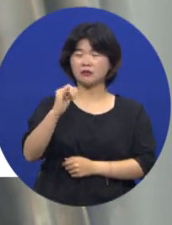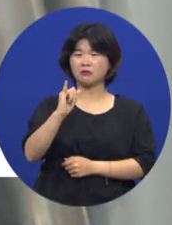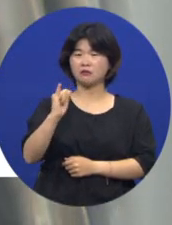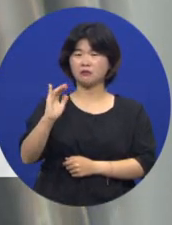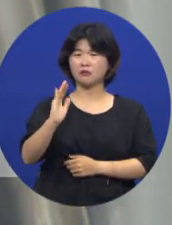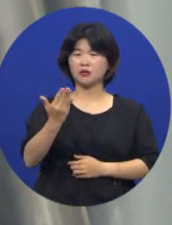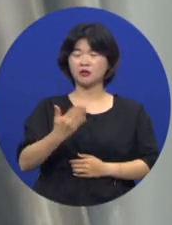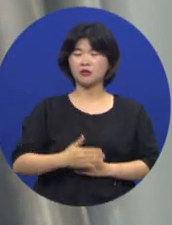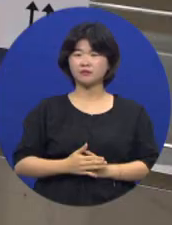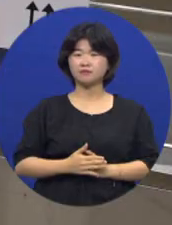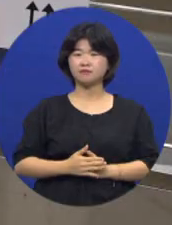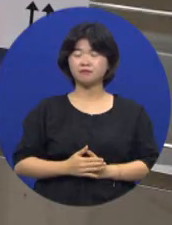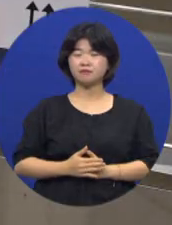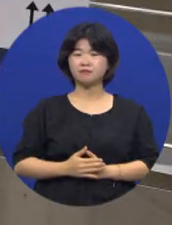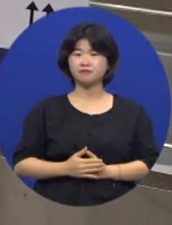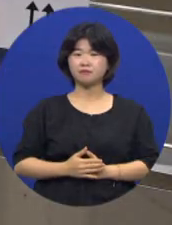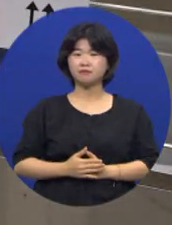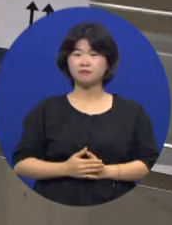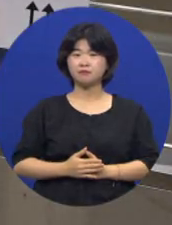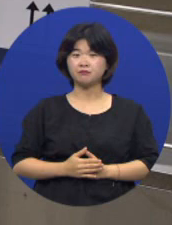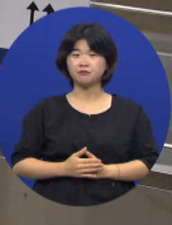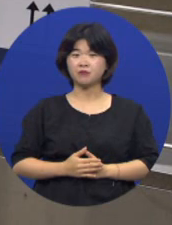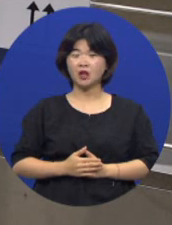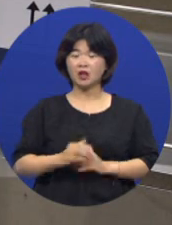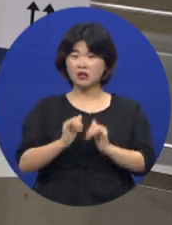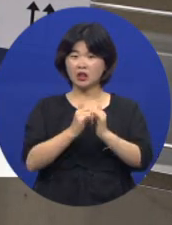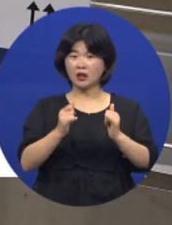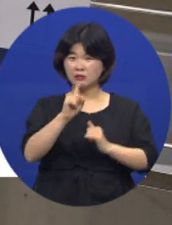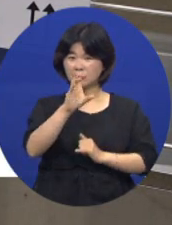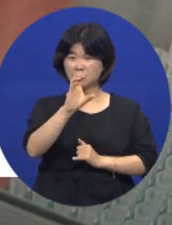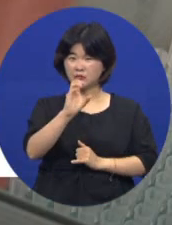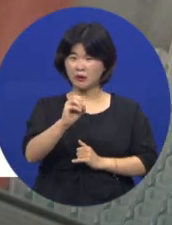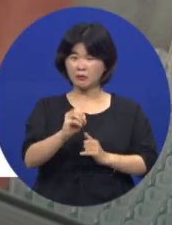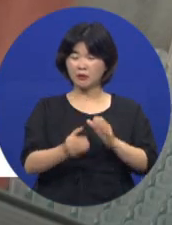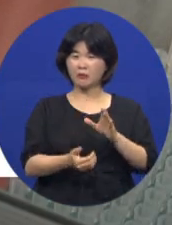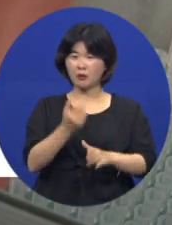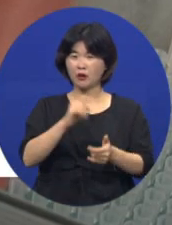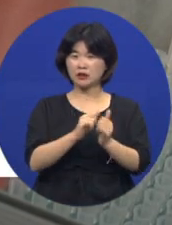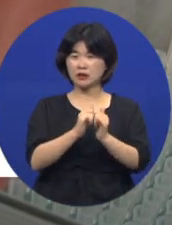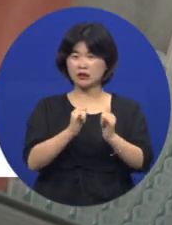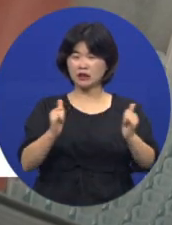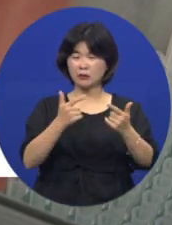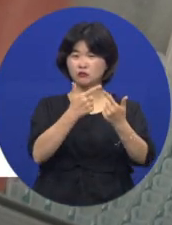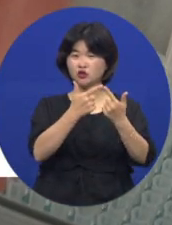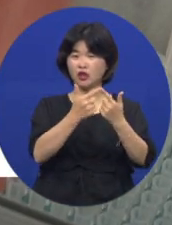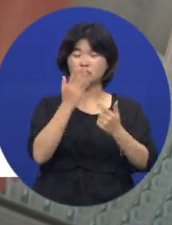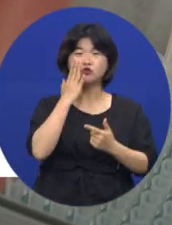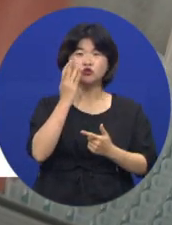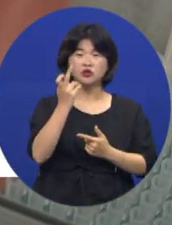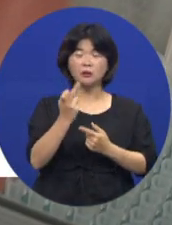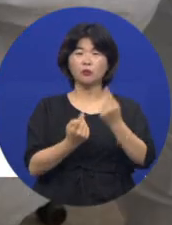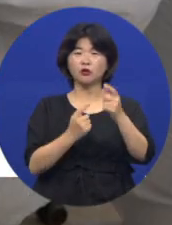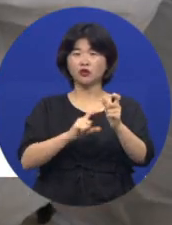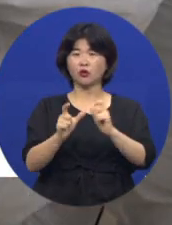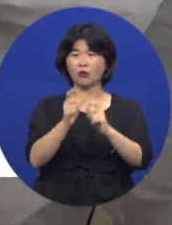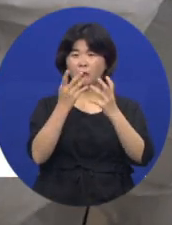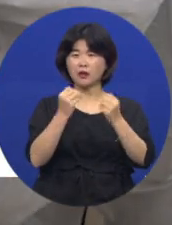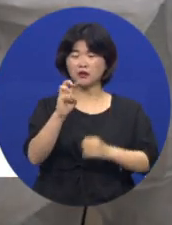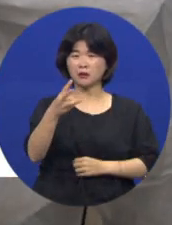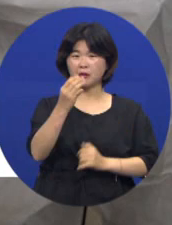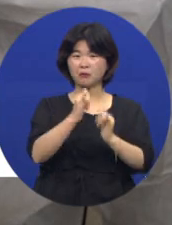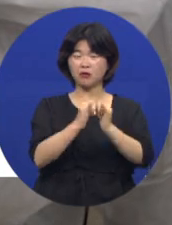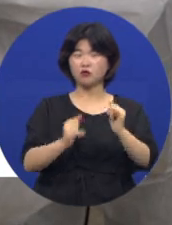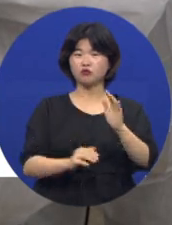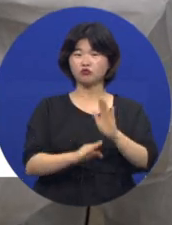1.82 로 뛰었습니다 인구 10만명당 발생 확진 자수도 부산과 울산 보다 많은 300명 때로